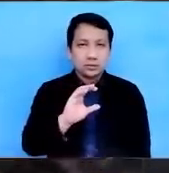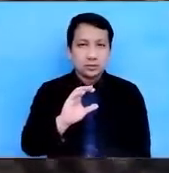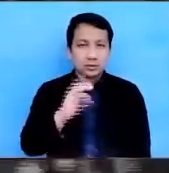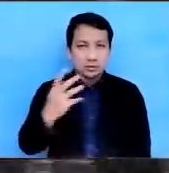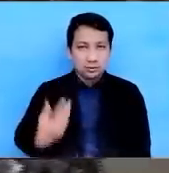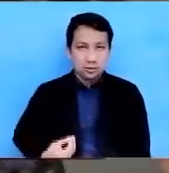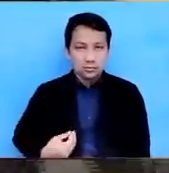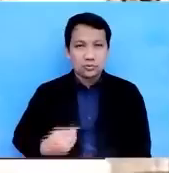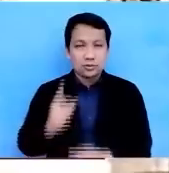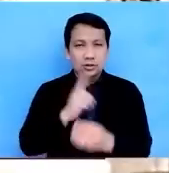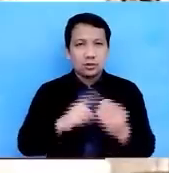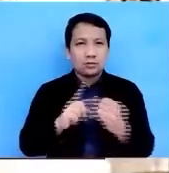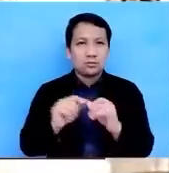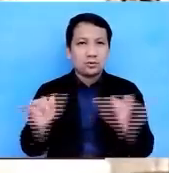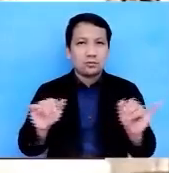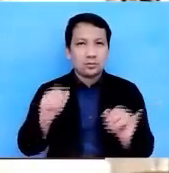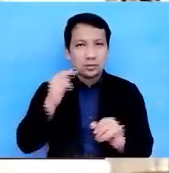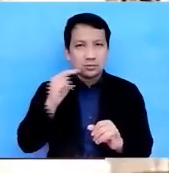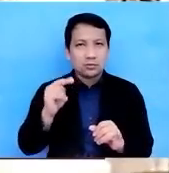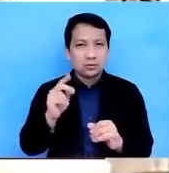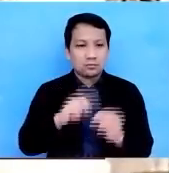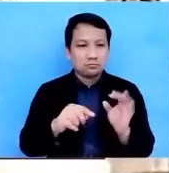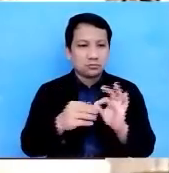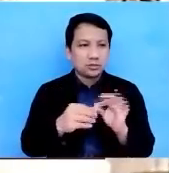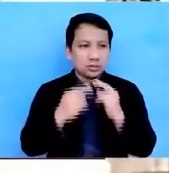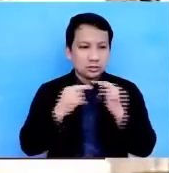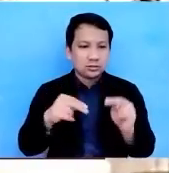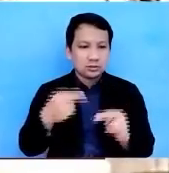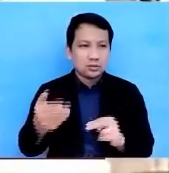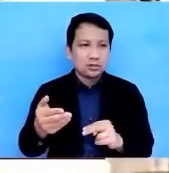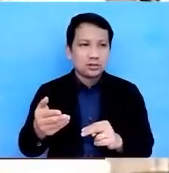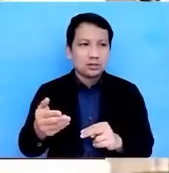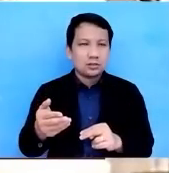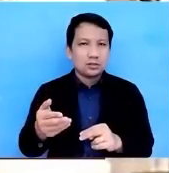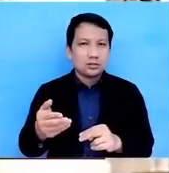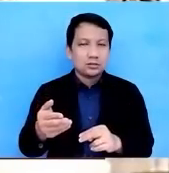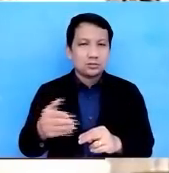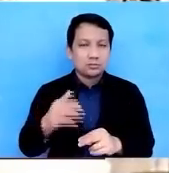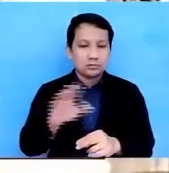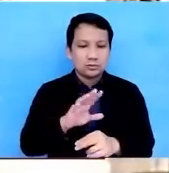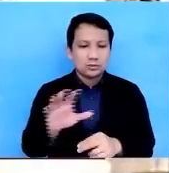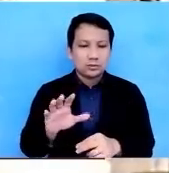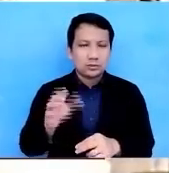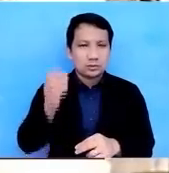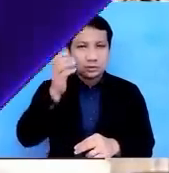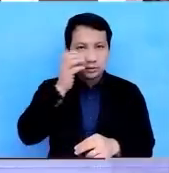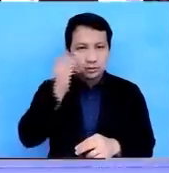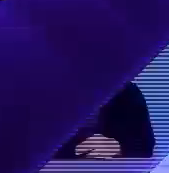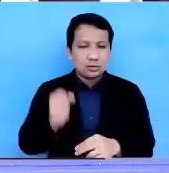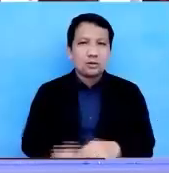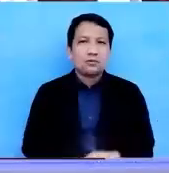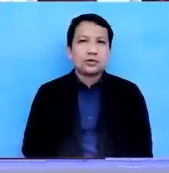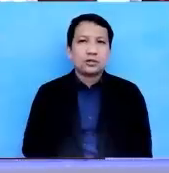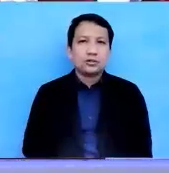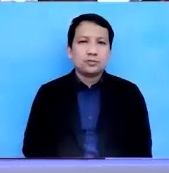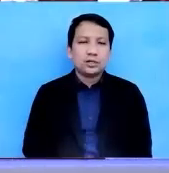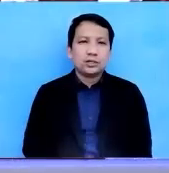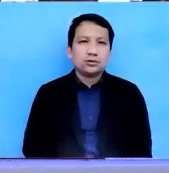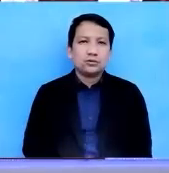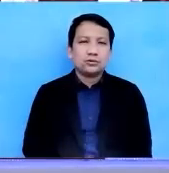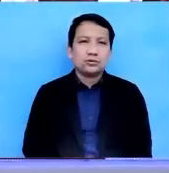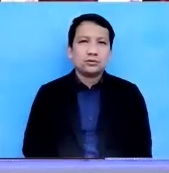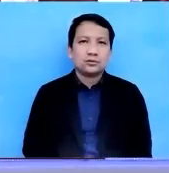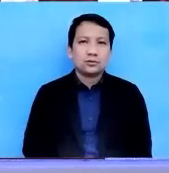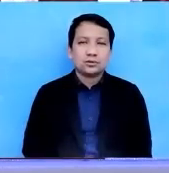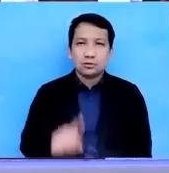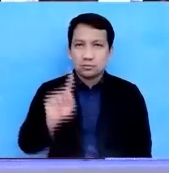Napoles at Senator Revilla kaugnay ng issue. Nagbabalita mula sa Frontline, Camille Samonte, News 5. Sa loob lamang ng isang